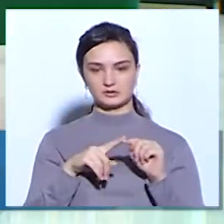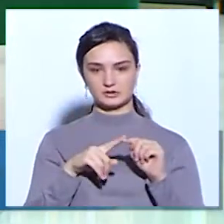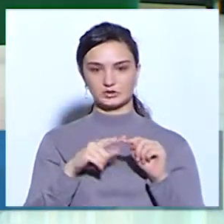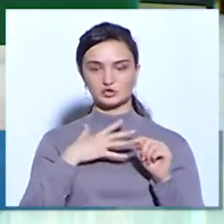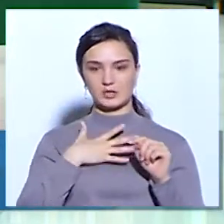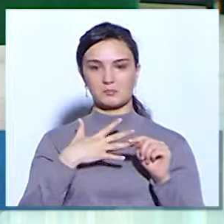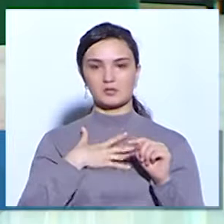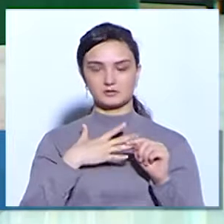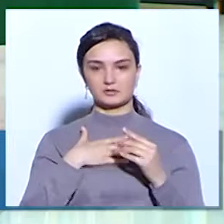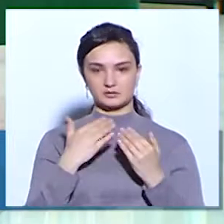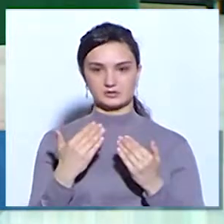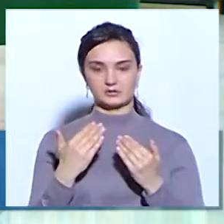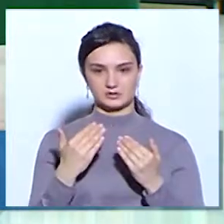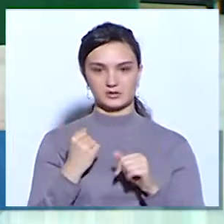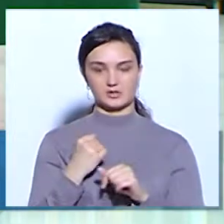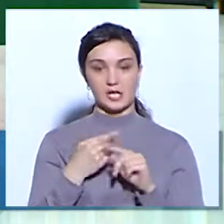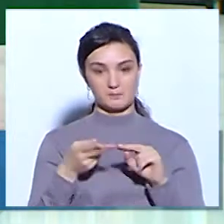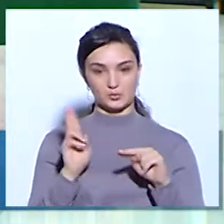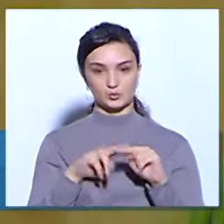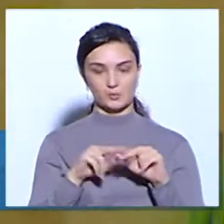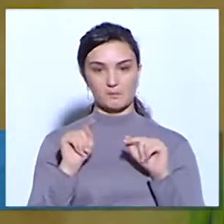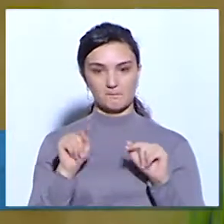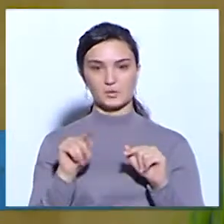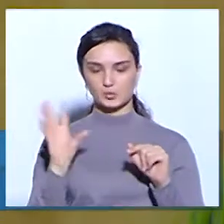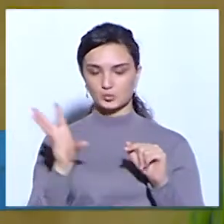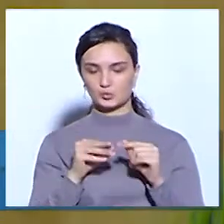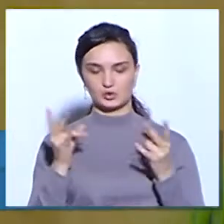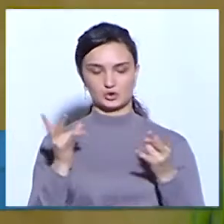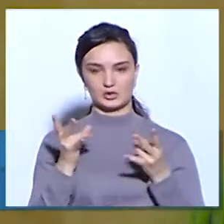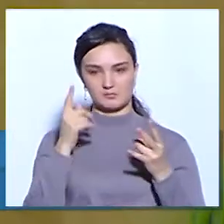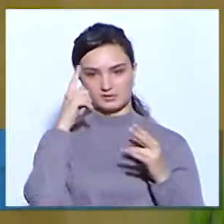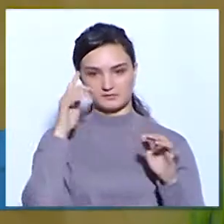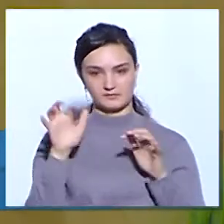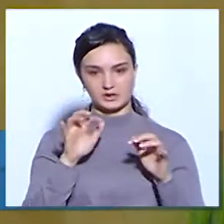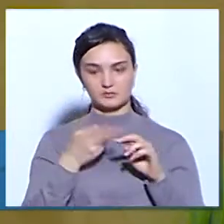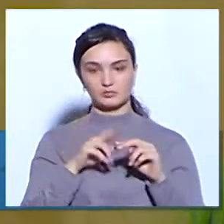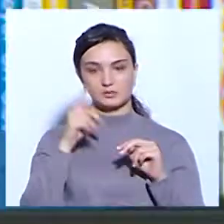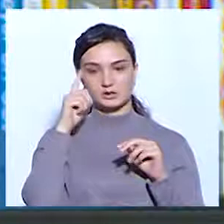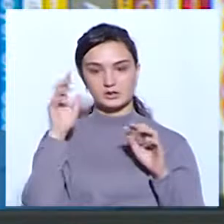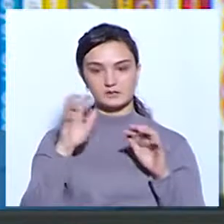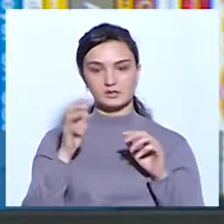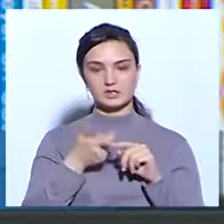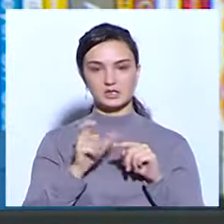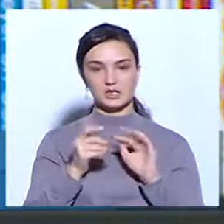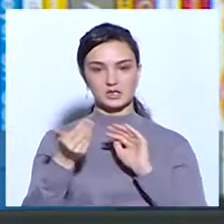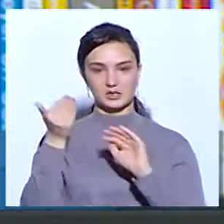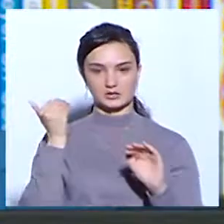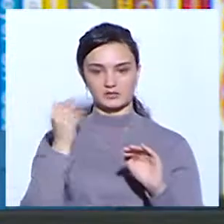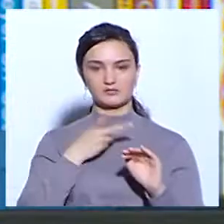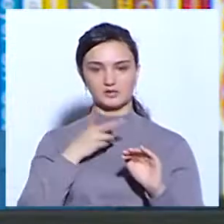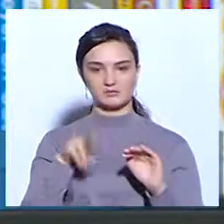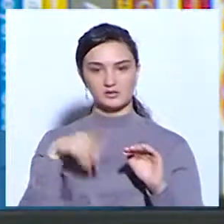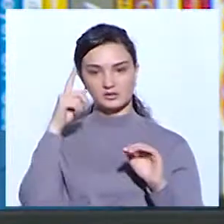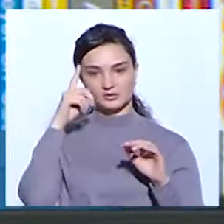ჟანგვა აღდგენის პროცესები განახორციელოს. ამიტომ მას სულ ჭირდება ტვინი. ამიტომ არის რომ ტვინის ქსოვილი ძალიან ადრე